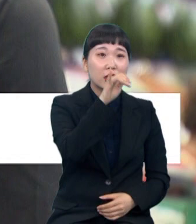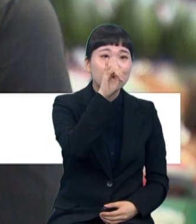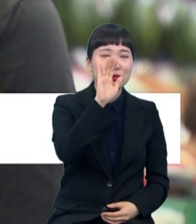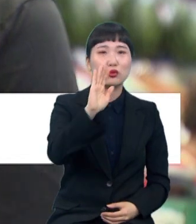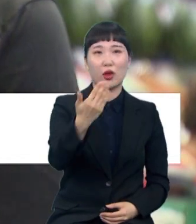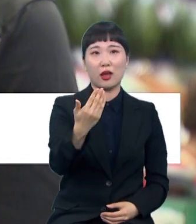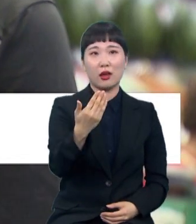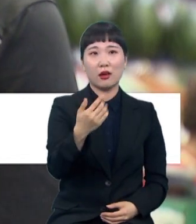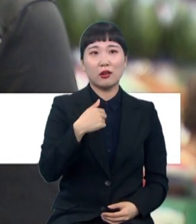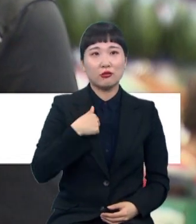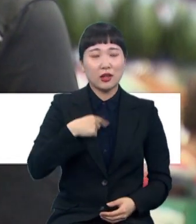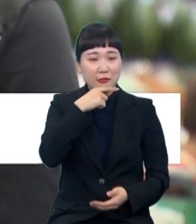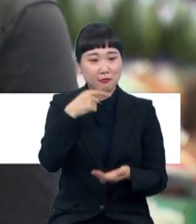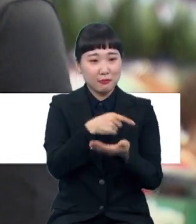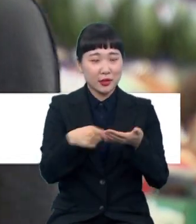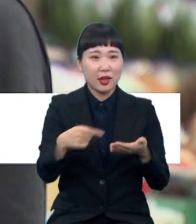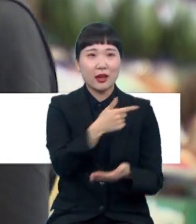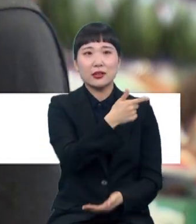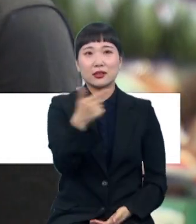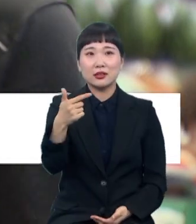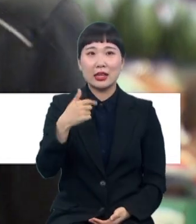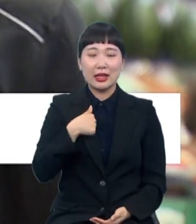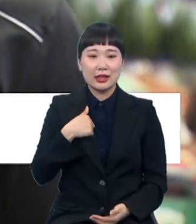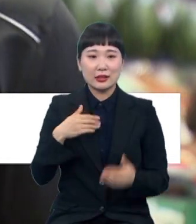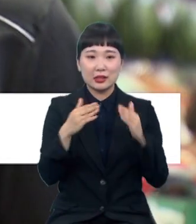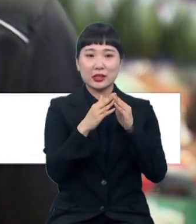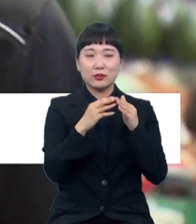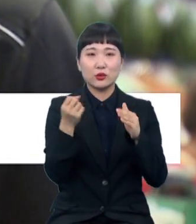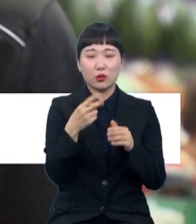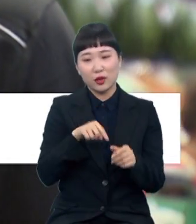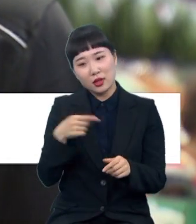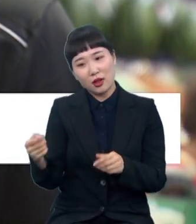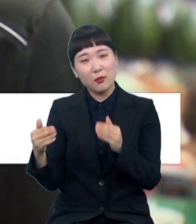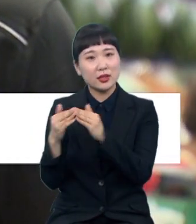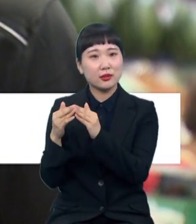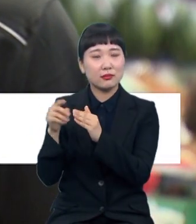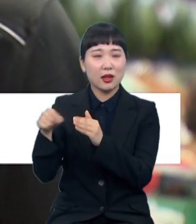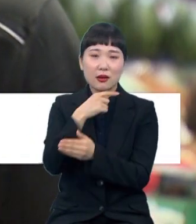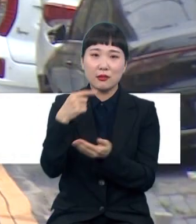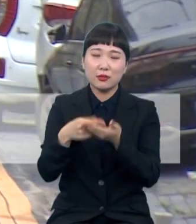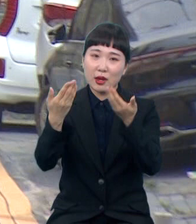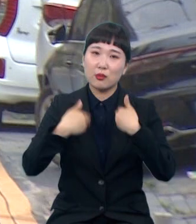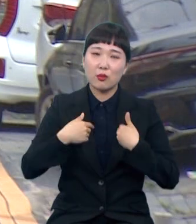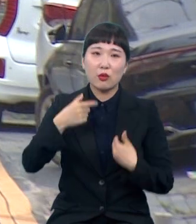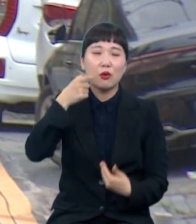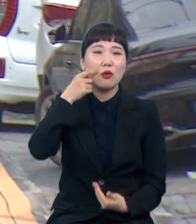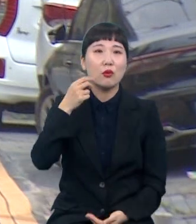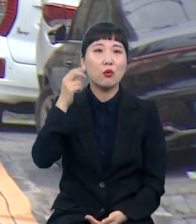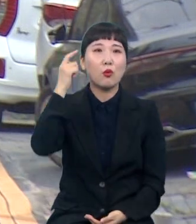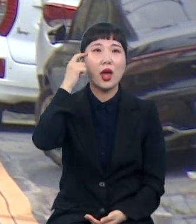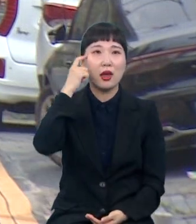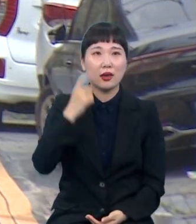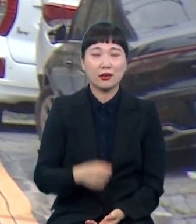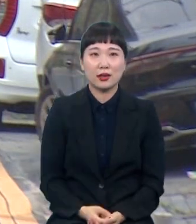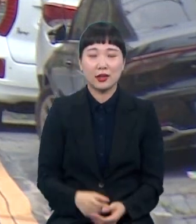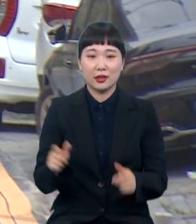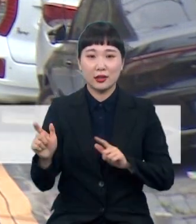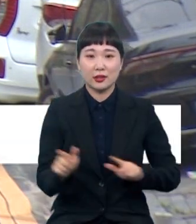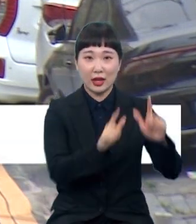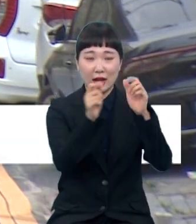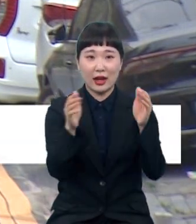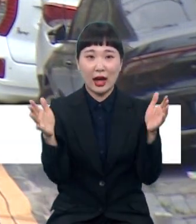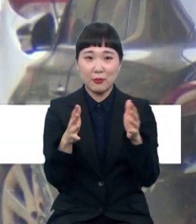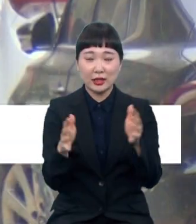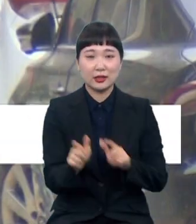바로 우리가 피해보는 저희 집이랑 옆에 집은 아예 보상이 안 났다는 거는 말이 안 되는 거죠. 주변 아파트 주민들도 같은